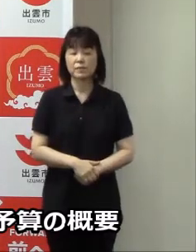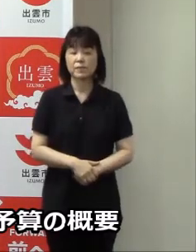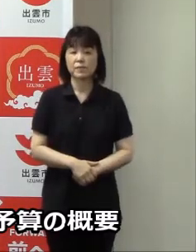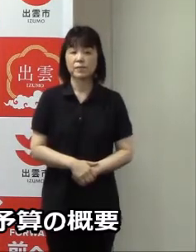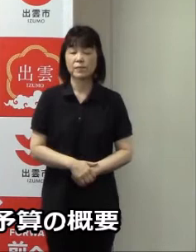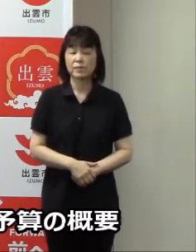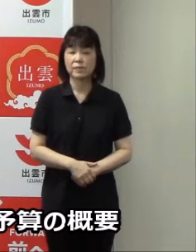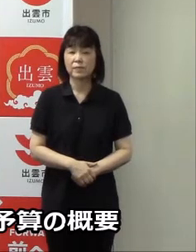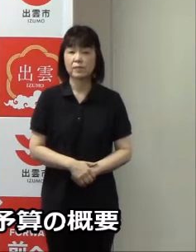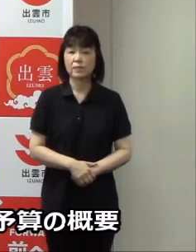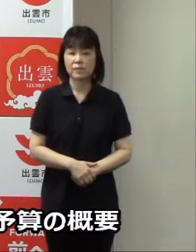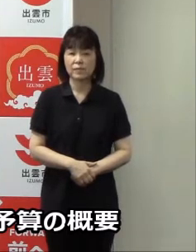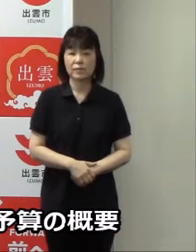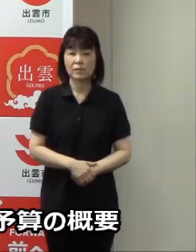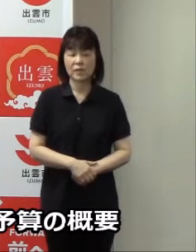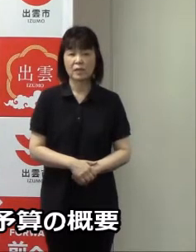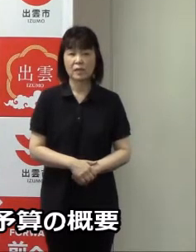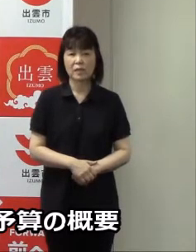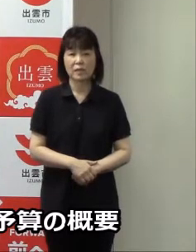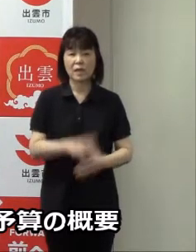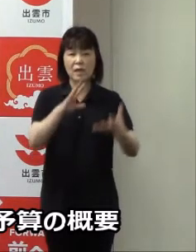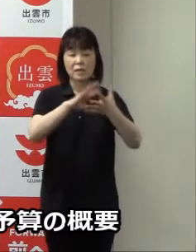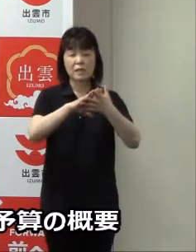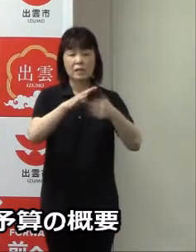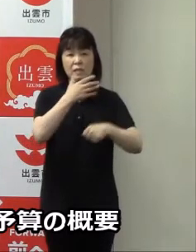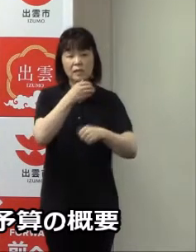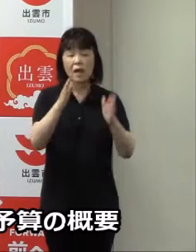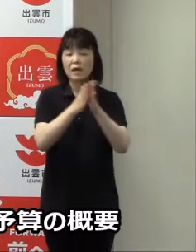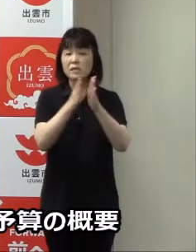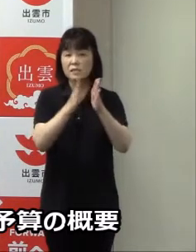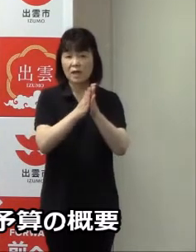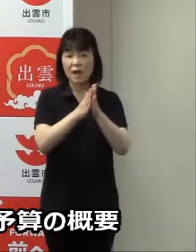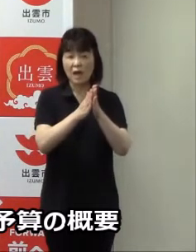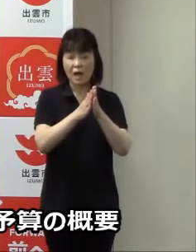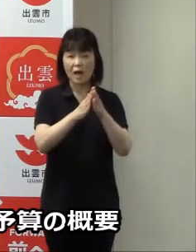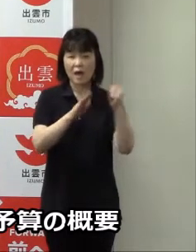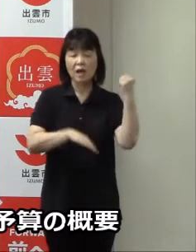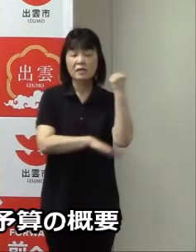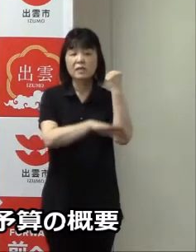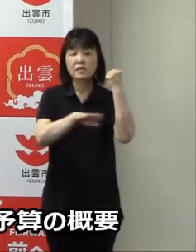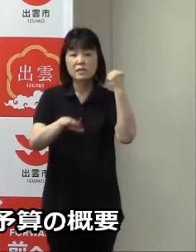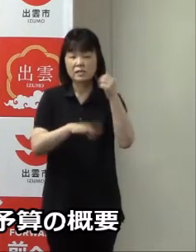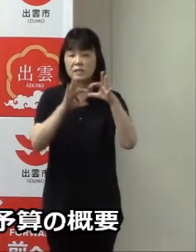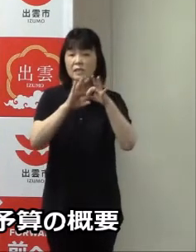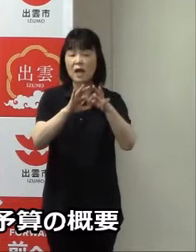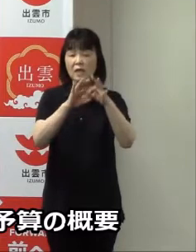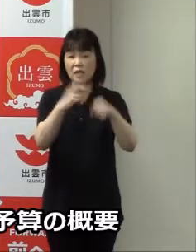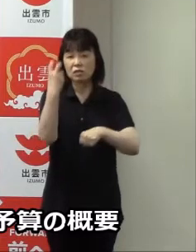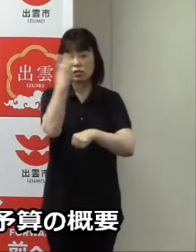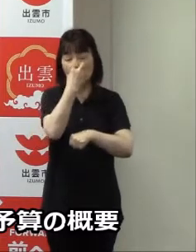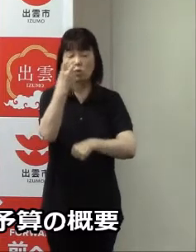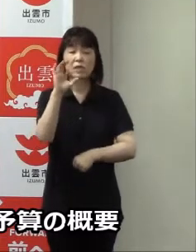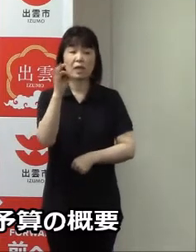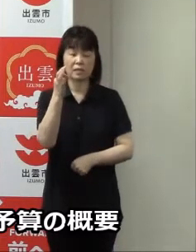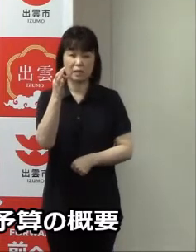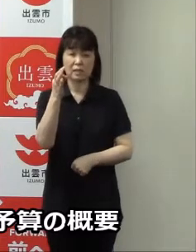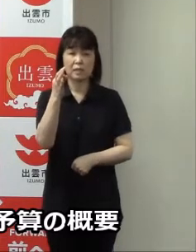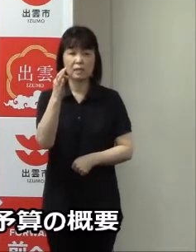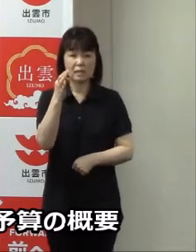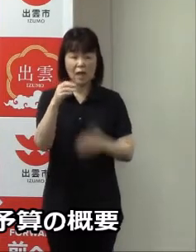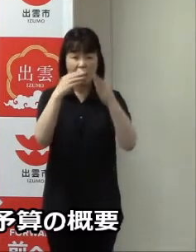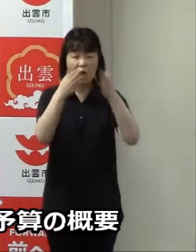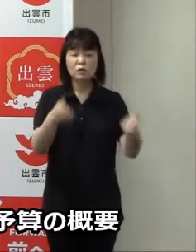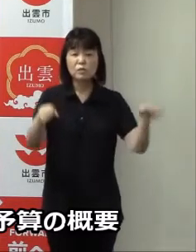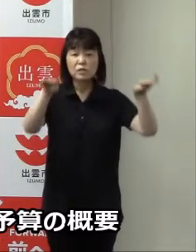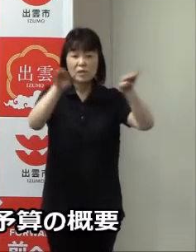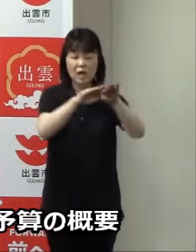が、大社基地等関連施設群の調査活用事業ということで、博物館で